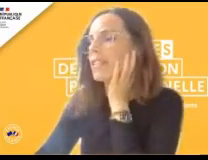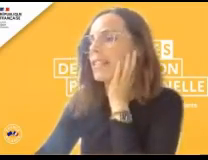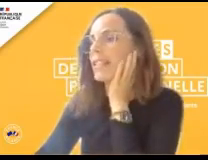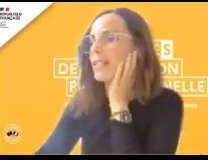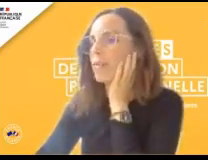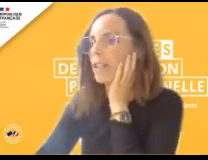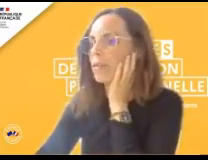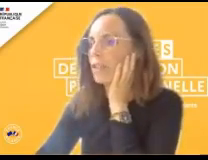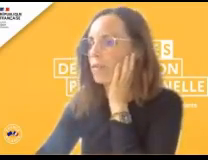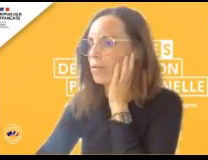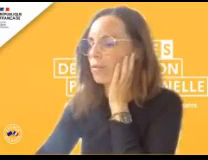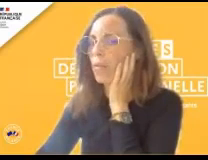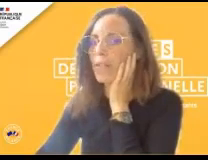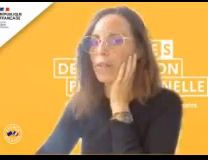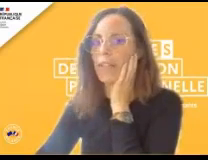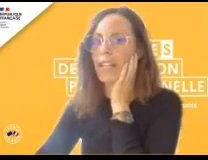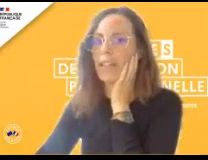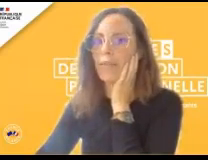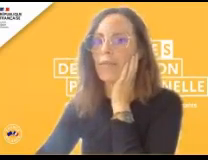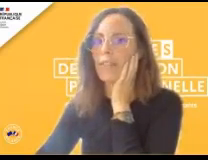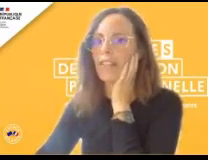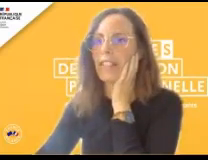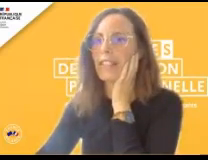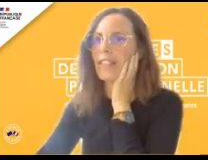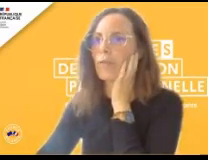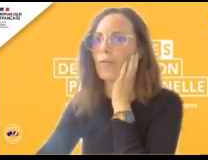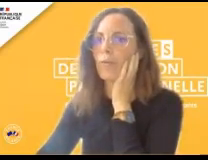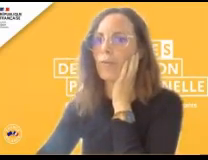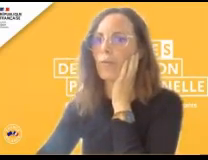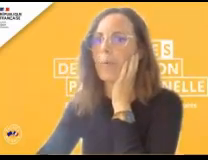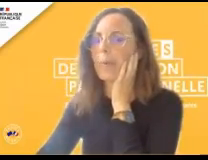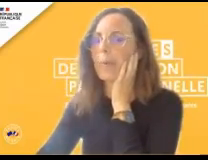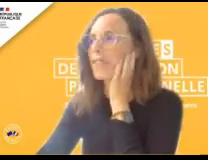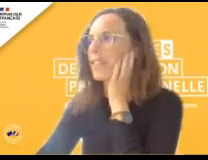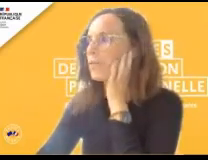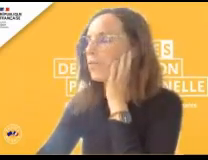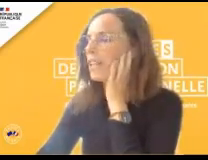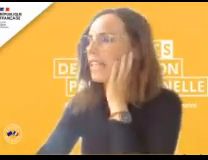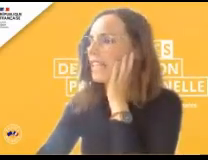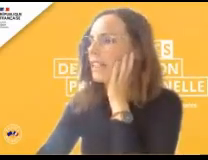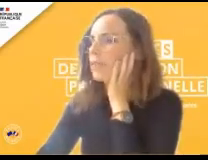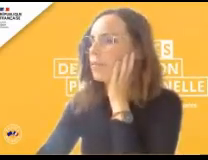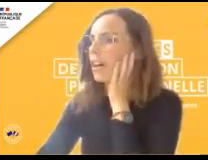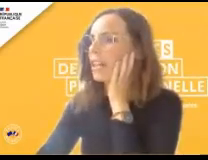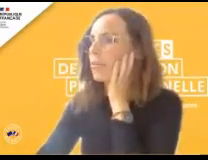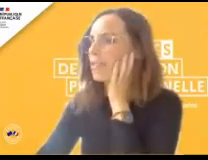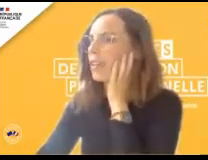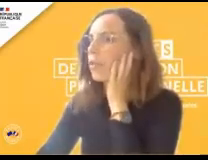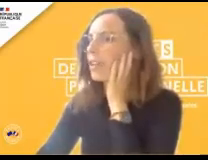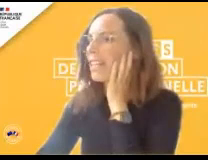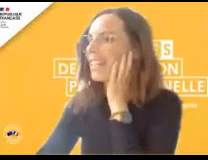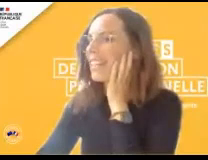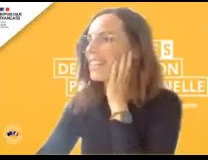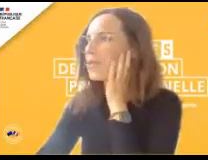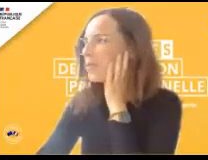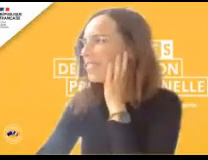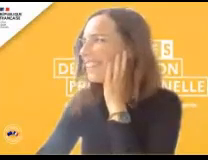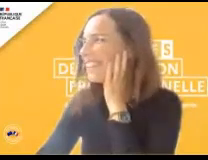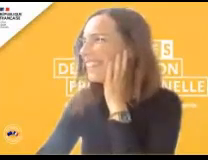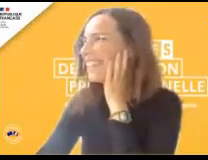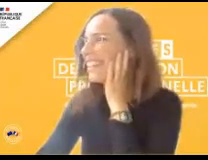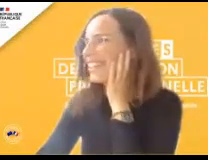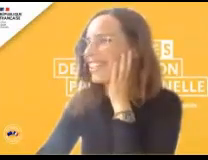site des semaines de l'évolution professionnelle et que si vous avez des questions tout au long de la présentation, il vous faudra les poser dans l'onglet